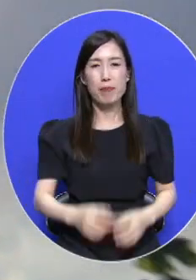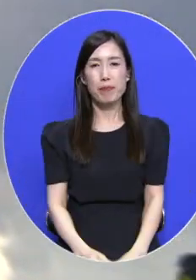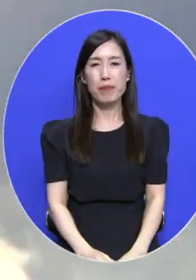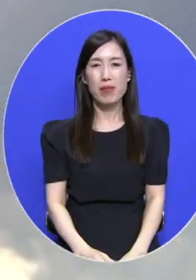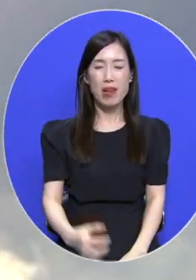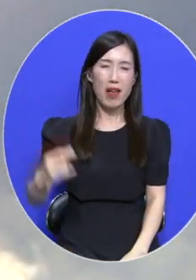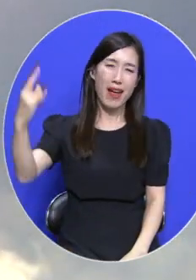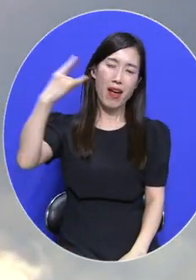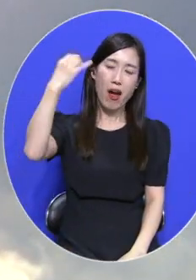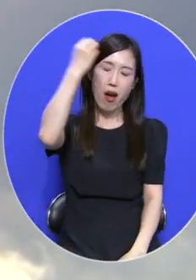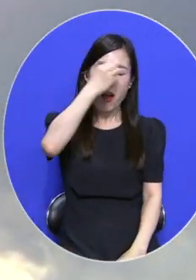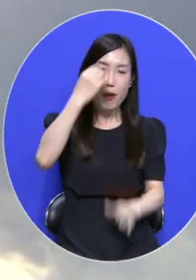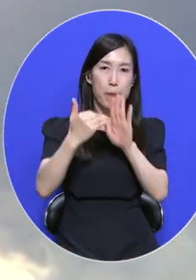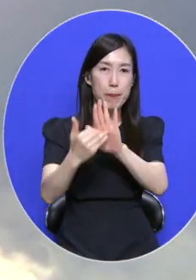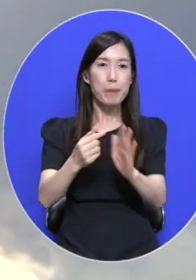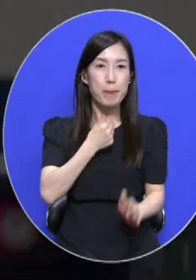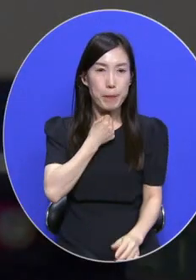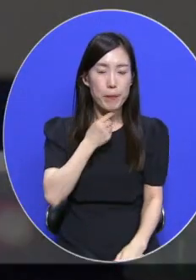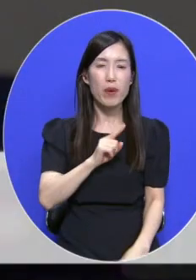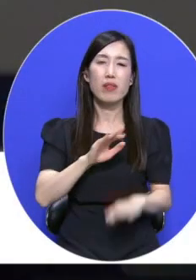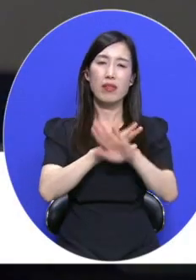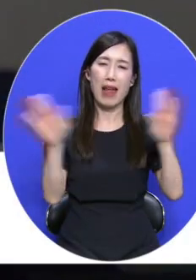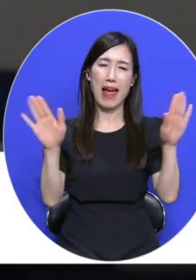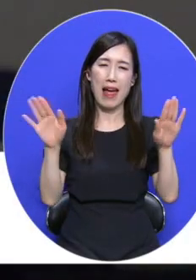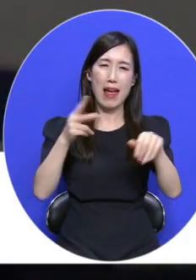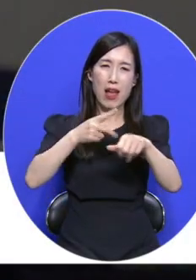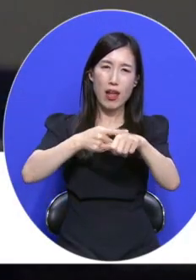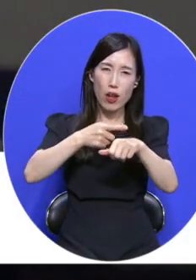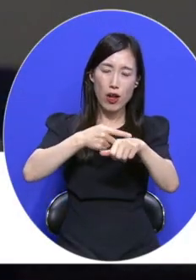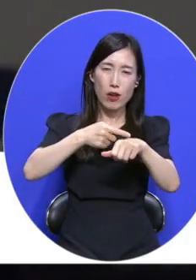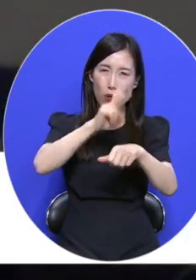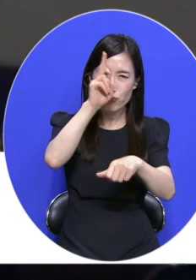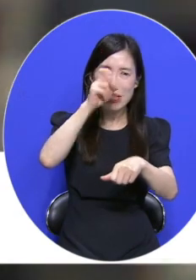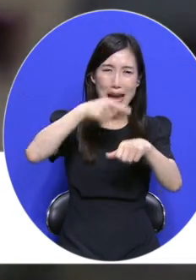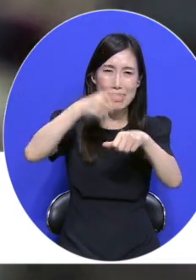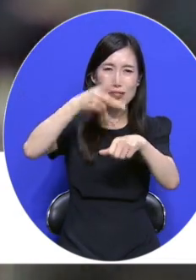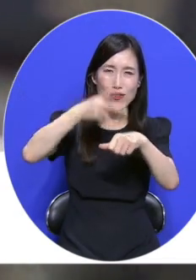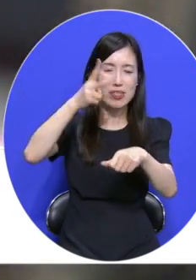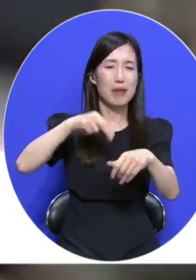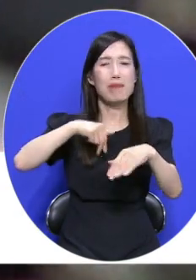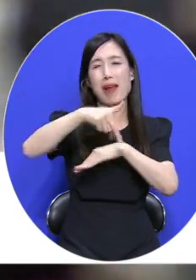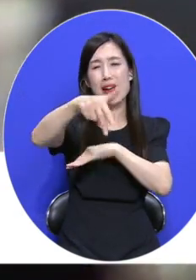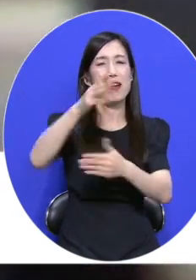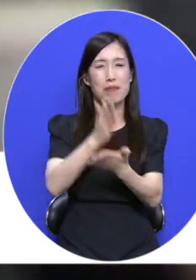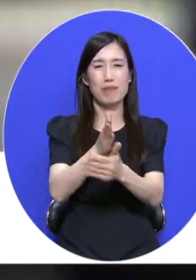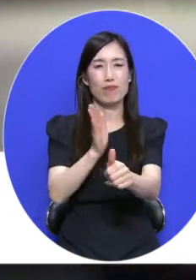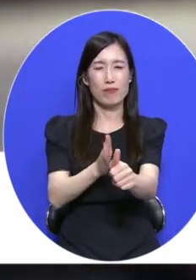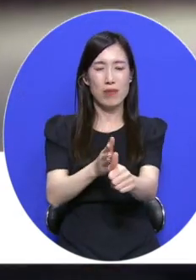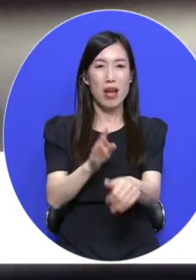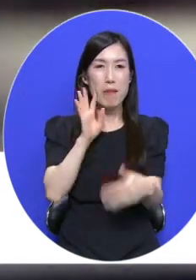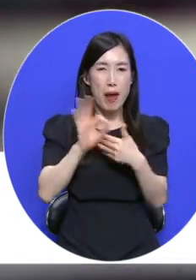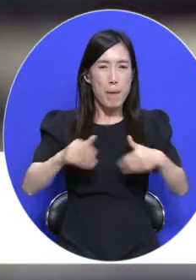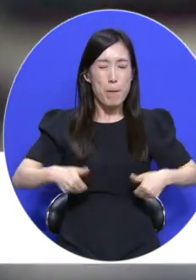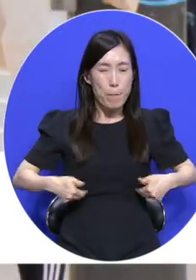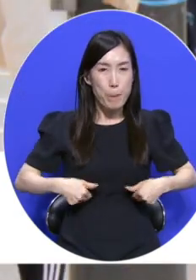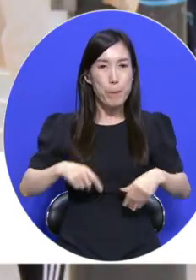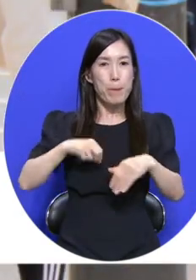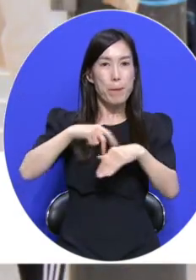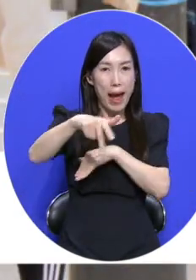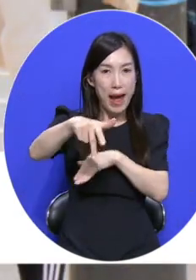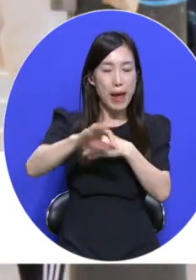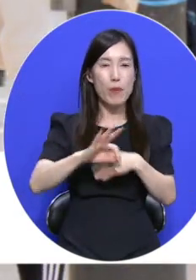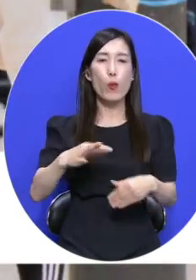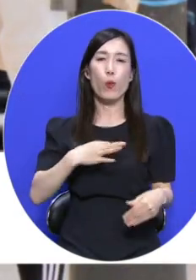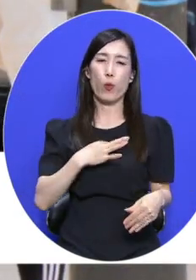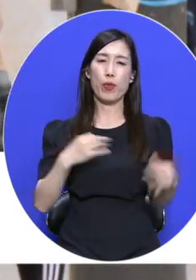온열질환을 예방하려면 가장 무더운 시간엔 가급적 야외 활동을 자제하는 게 좋습니다. 부득이하게 외출해야 한다면 바람이